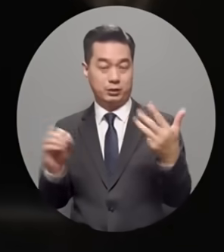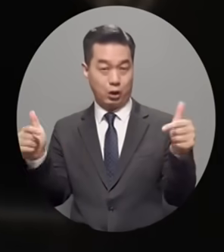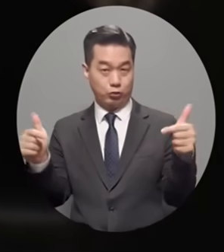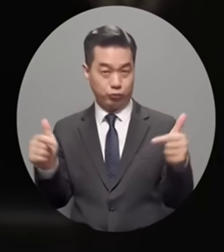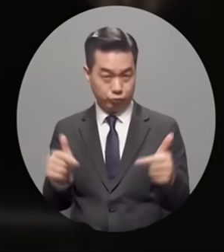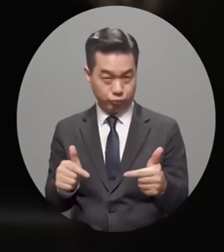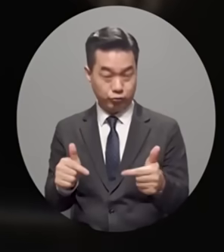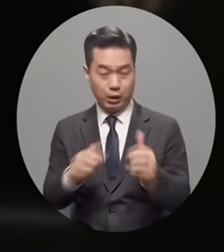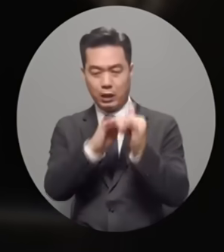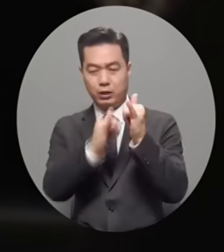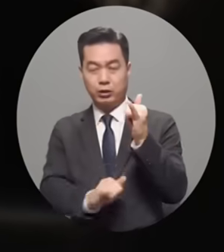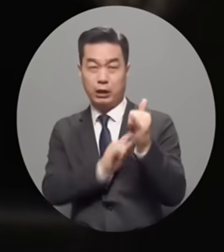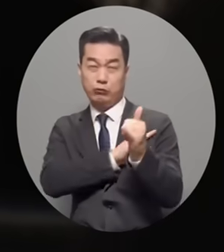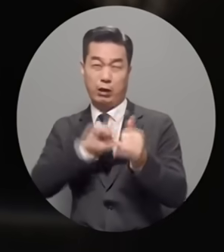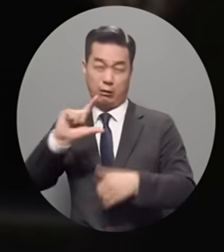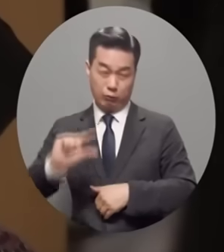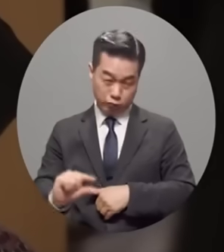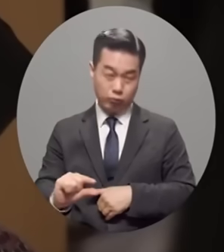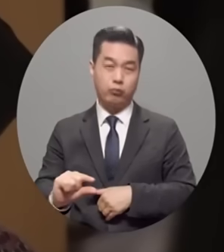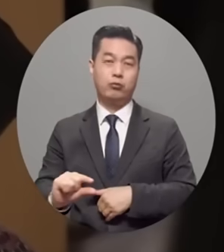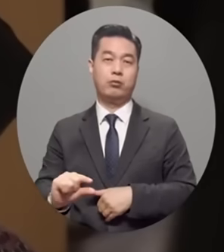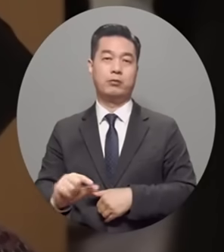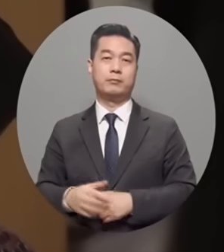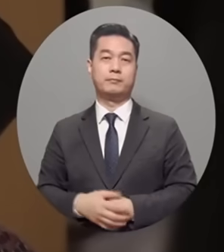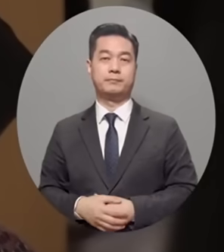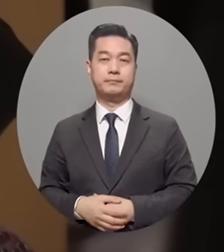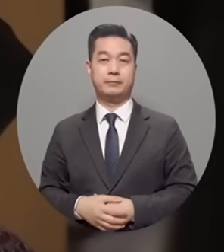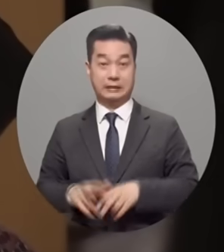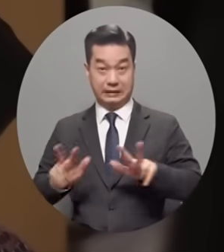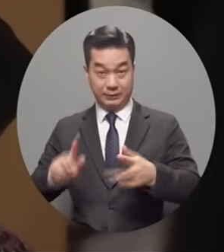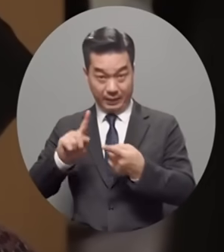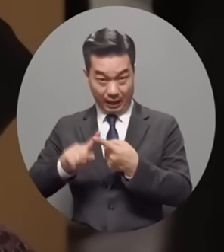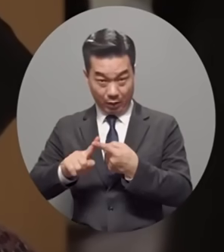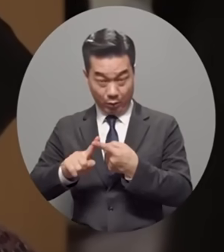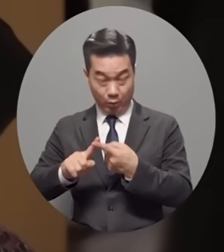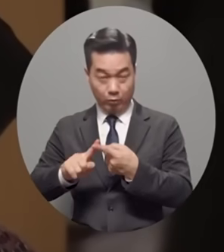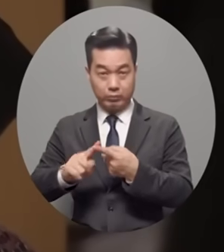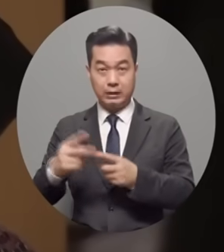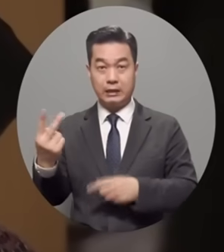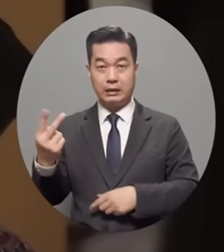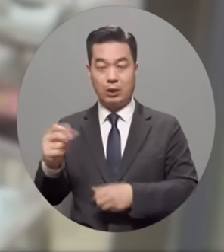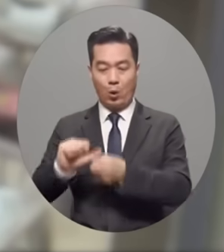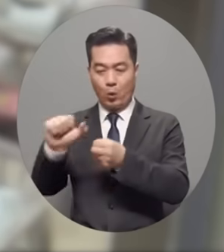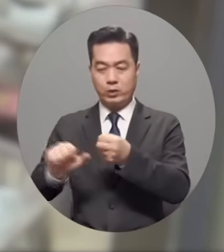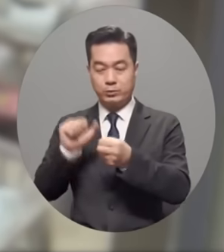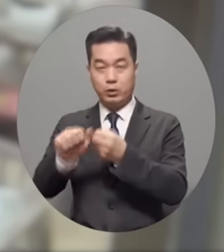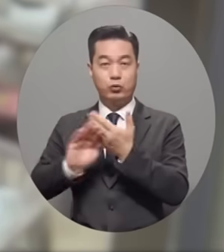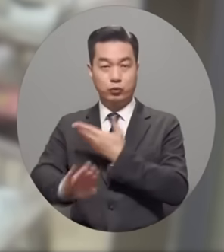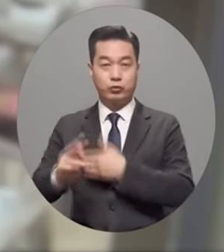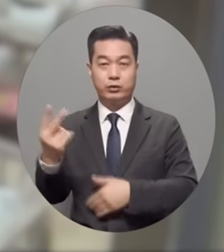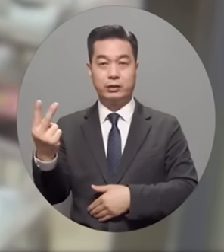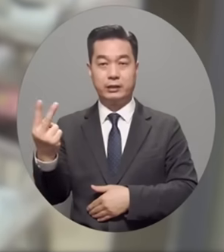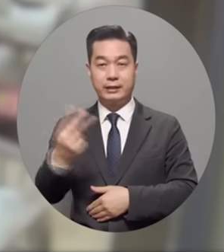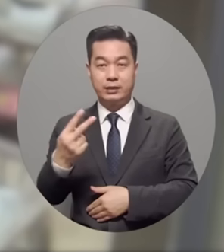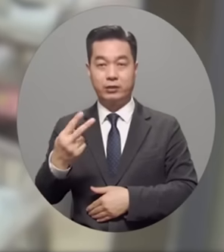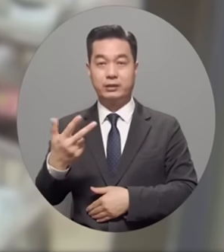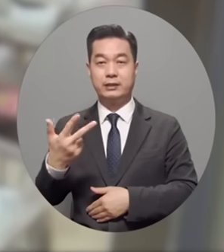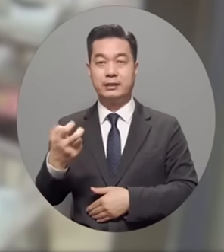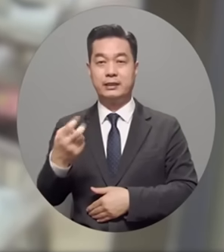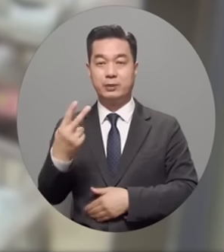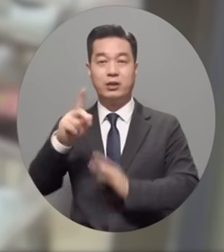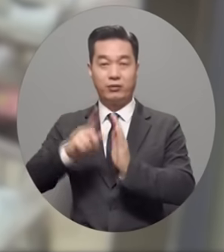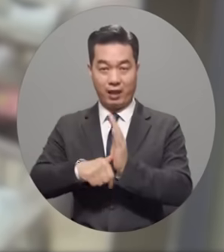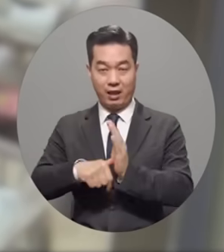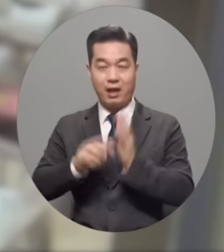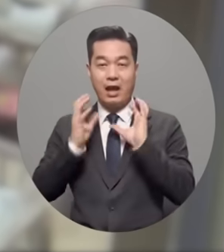역대 최저치를 찍었습니다. 이 속도면 50년 뒤인 2072년에는 한 해 16만 명이 태어나는 데